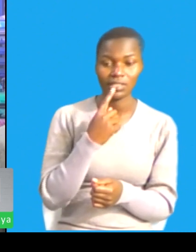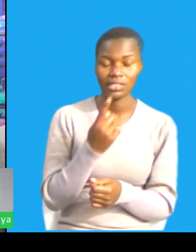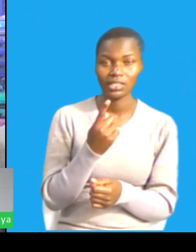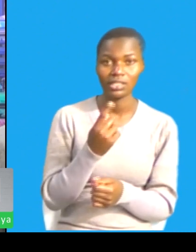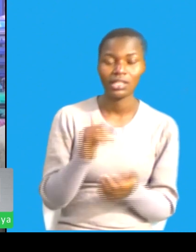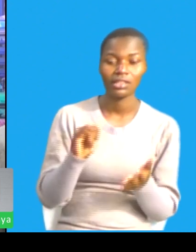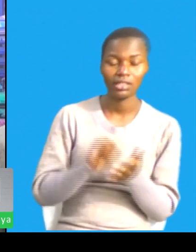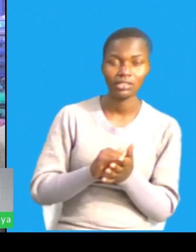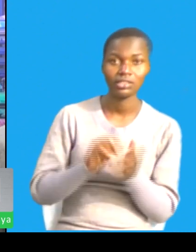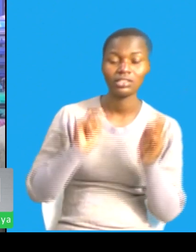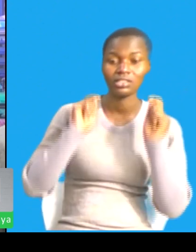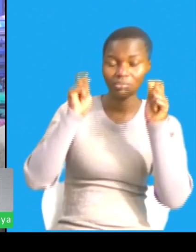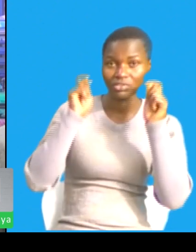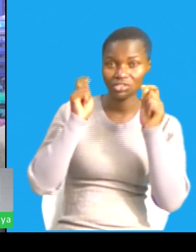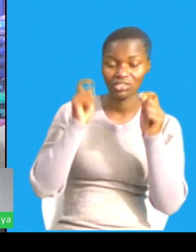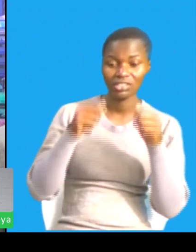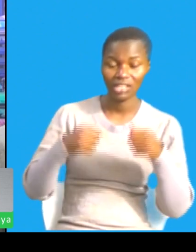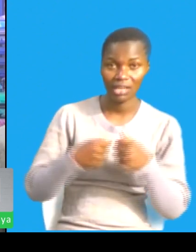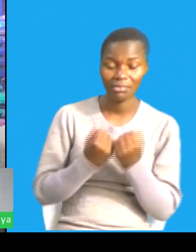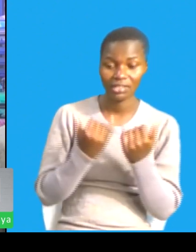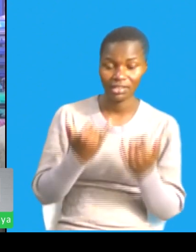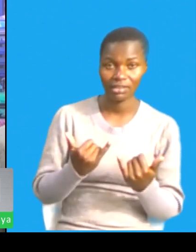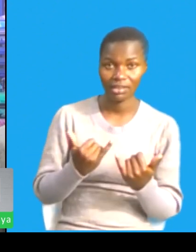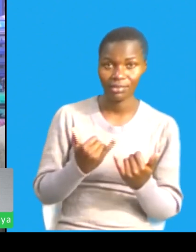easy demonstrations zenye zina happen